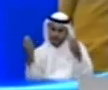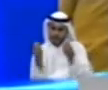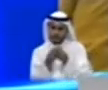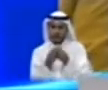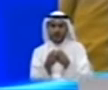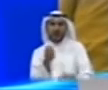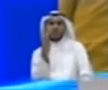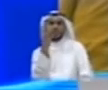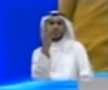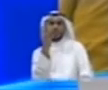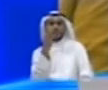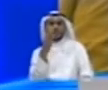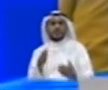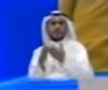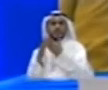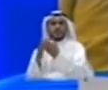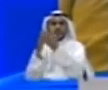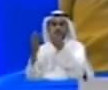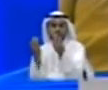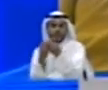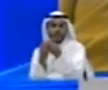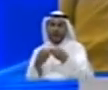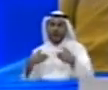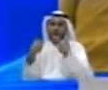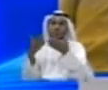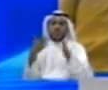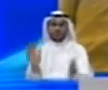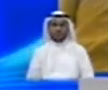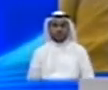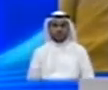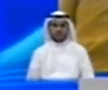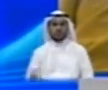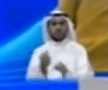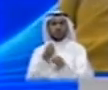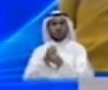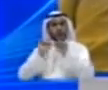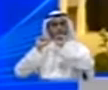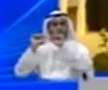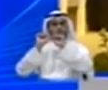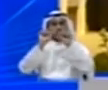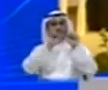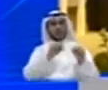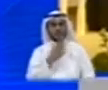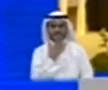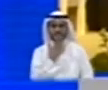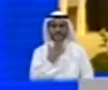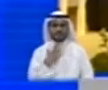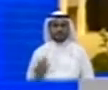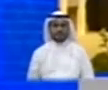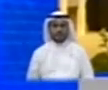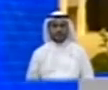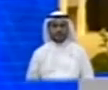وخلينا يعني استعملنا عملنا القوارب صناعة محلية، ولذلك